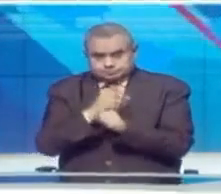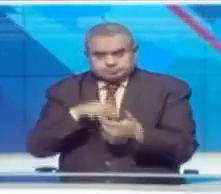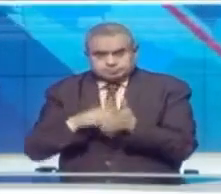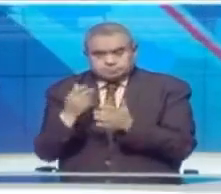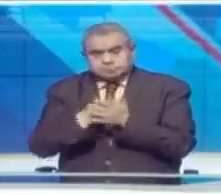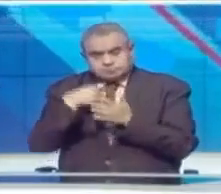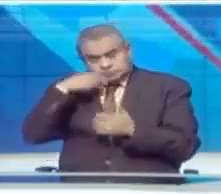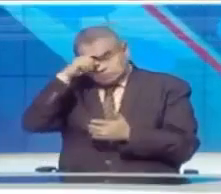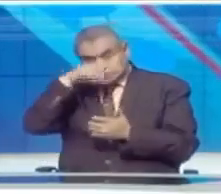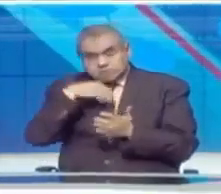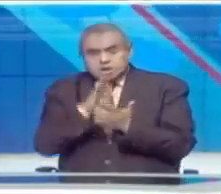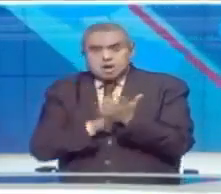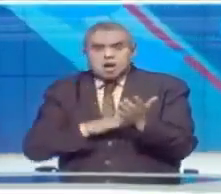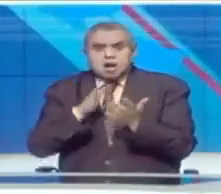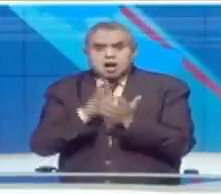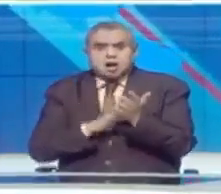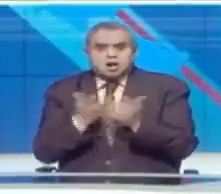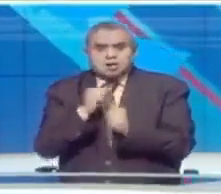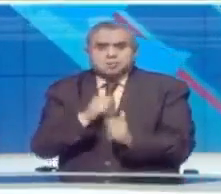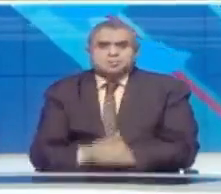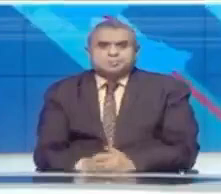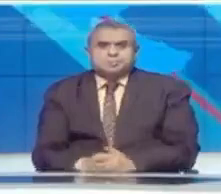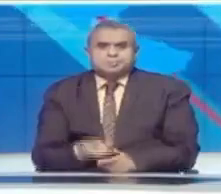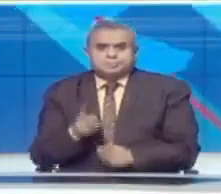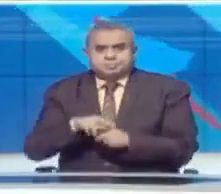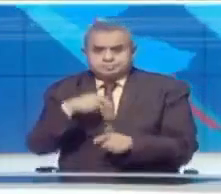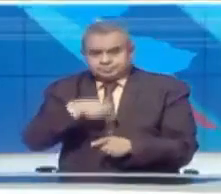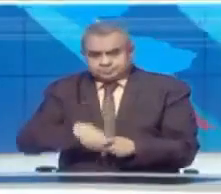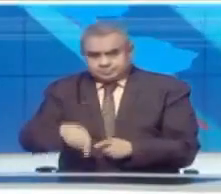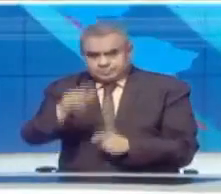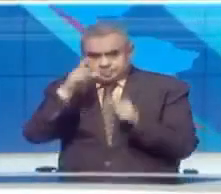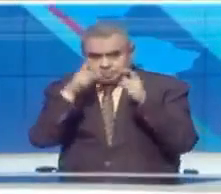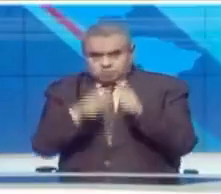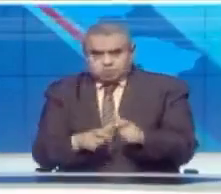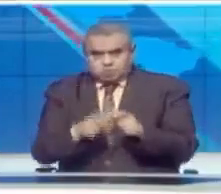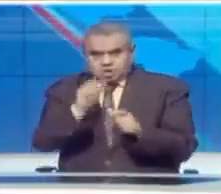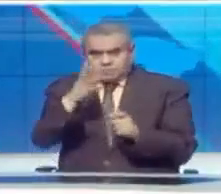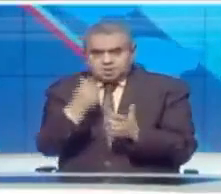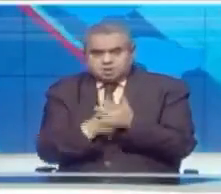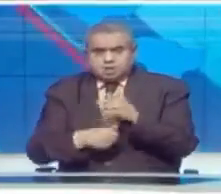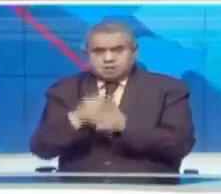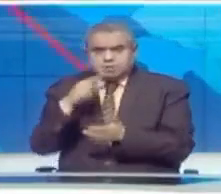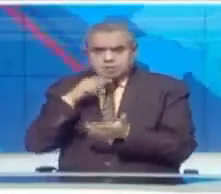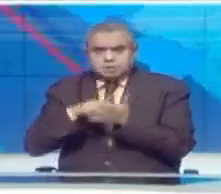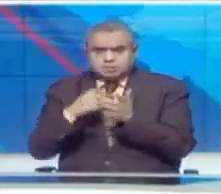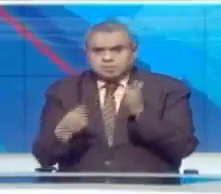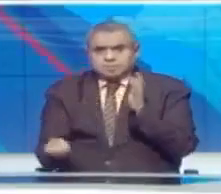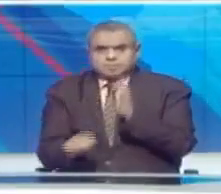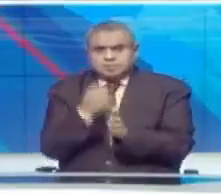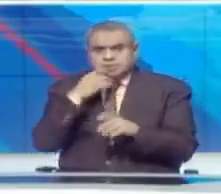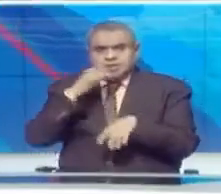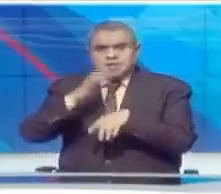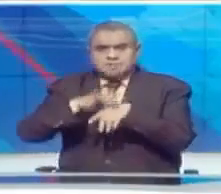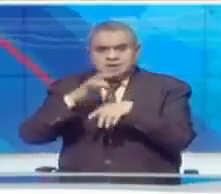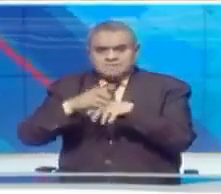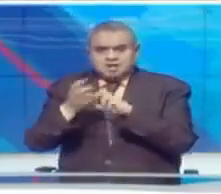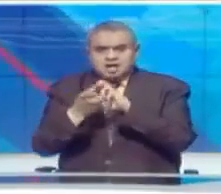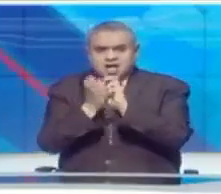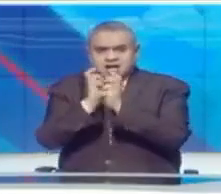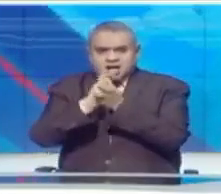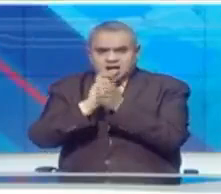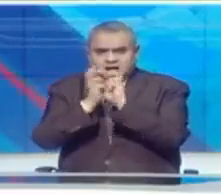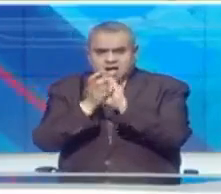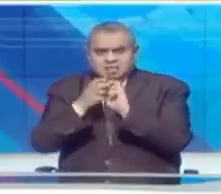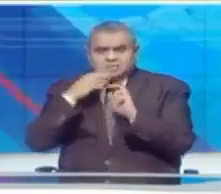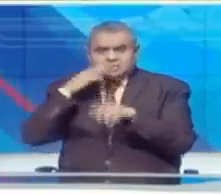والإصابات الشديدة الناتجة عنها. كما تم خلال فعاليات المؤتمر استعراض أحدث علاجات المفاصل الصناعية بالفخذ